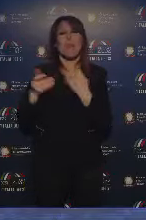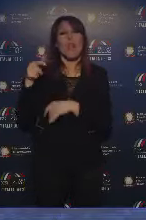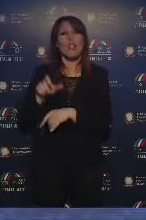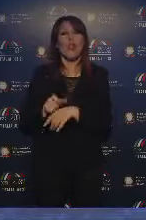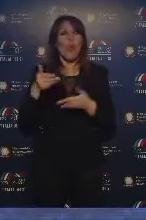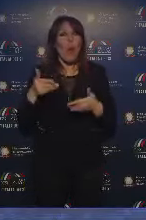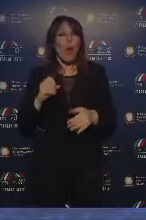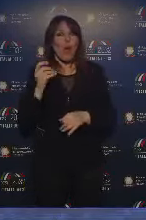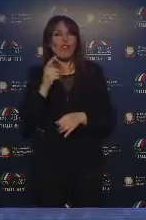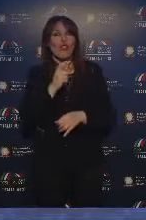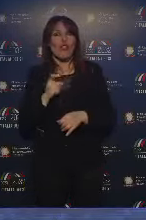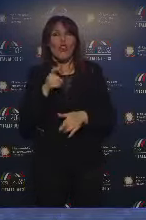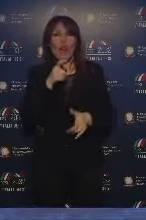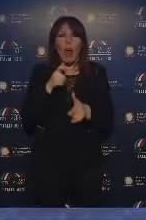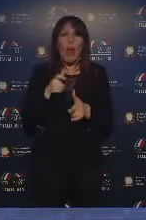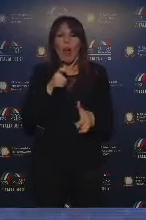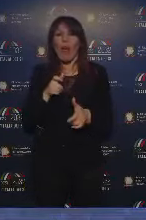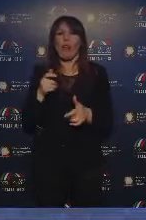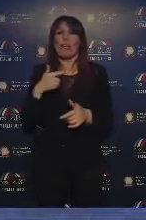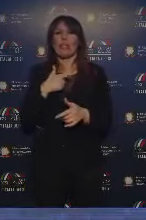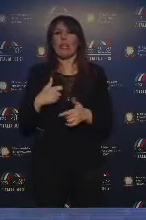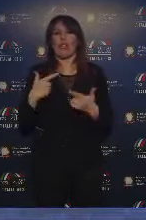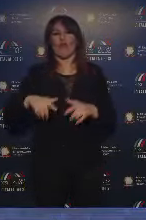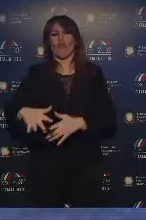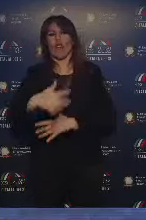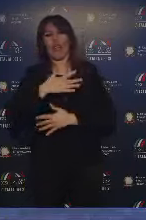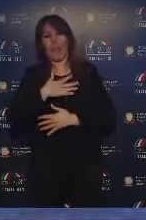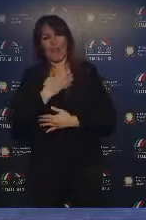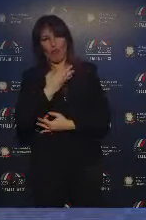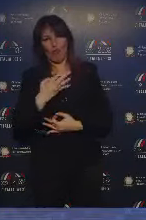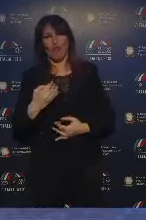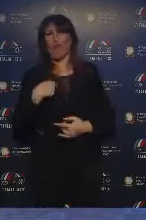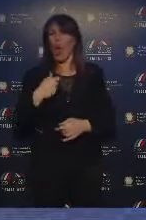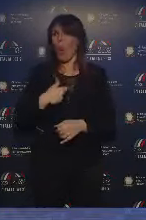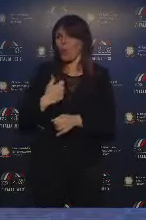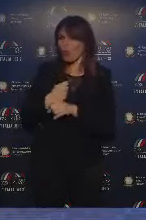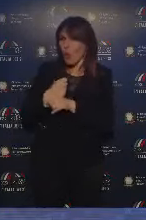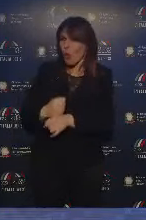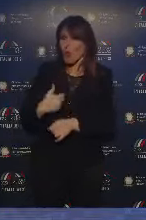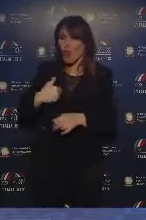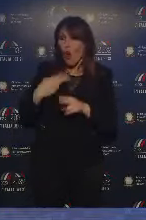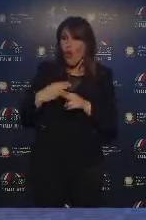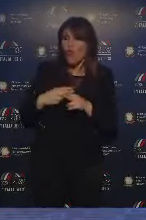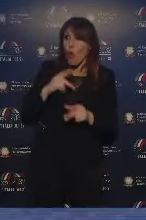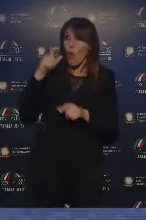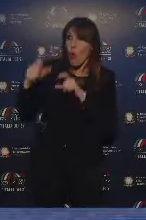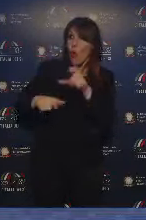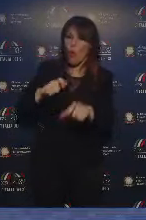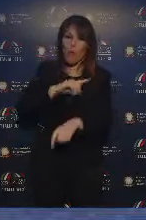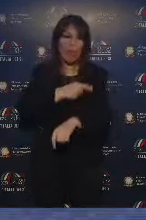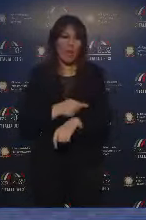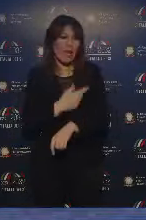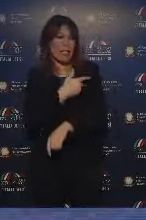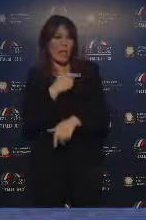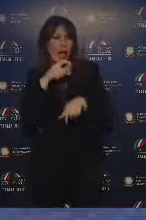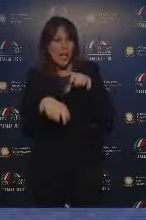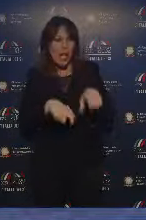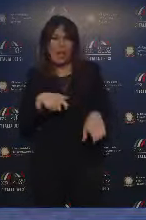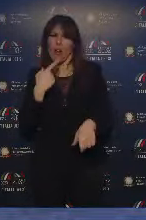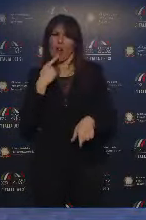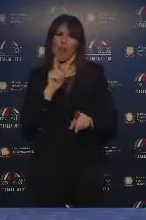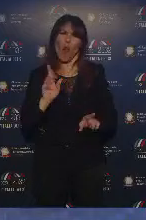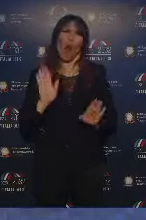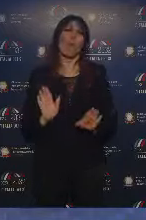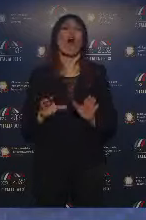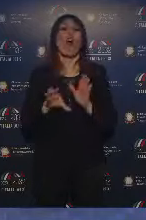ogni sindaco conosce la sua città e io sono un autonomista quindi figurati se io da Roma impongo la viabilità potenza o era però il codice